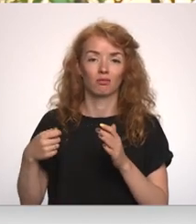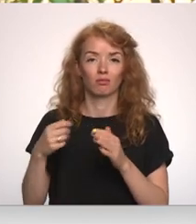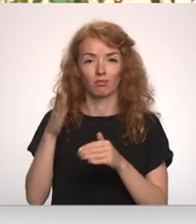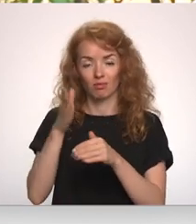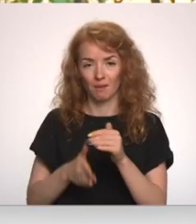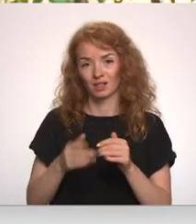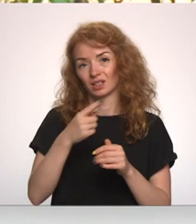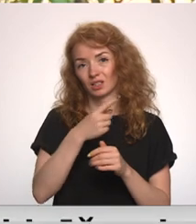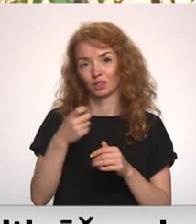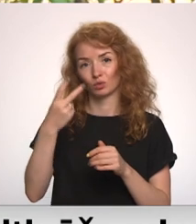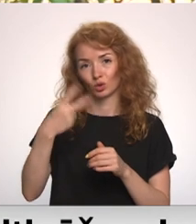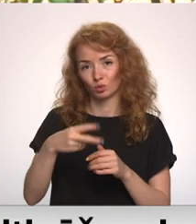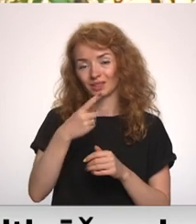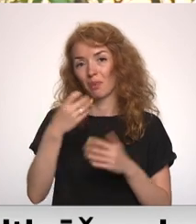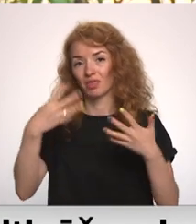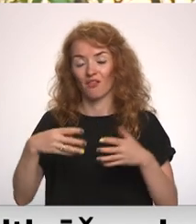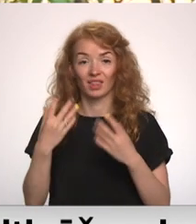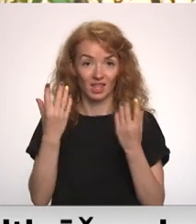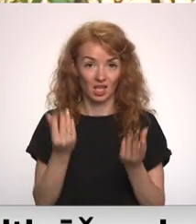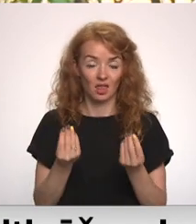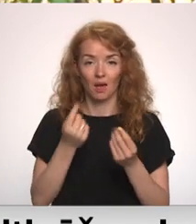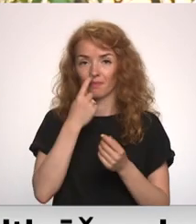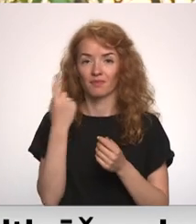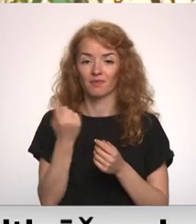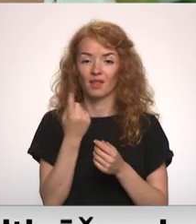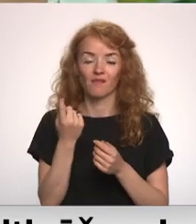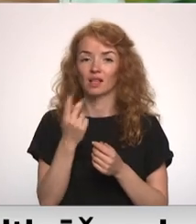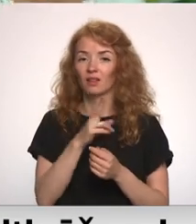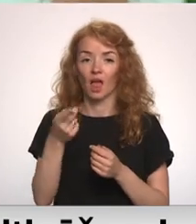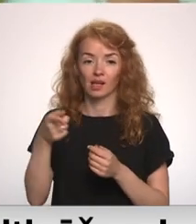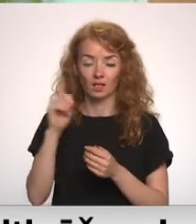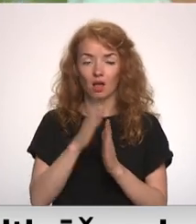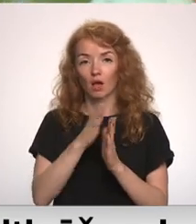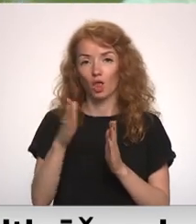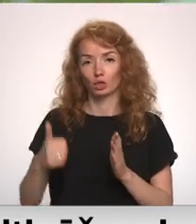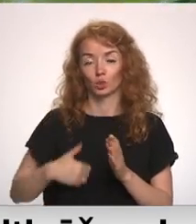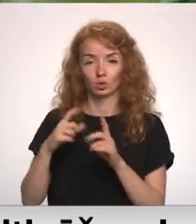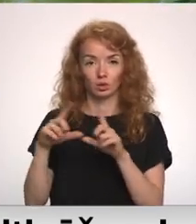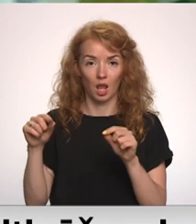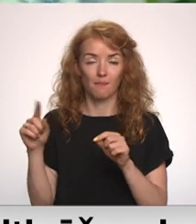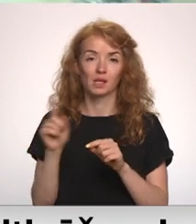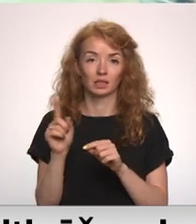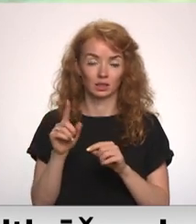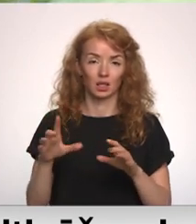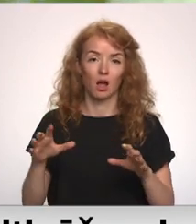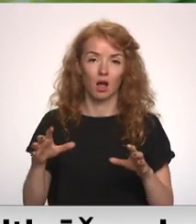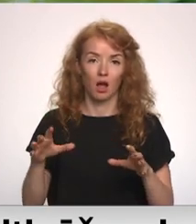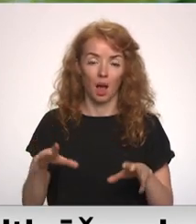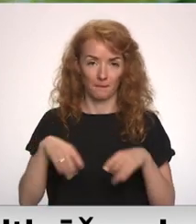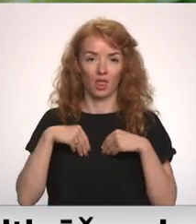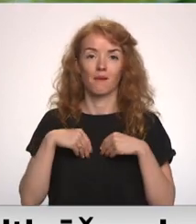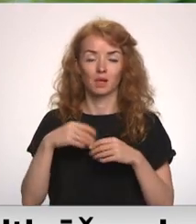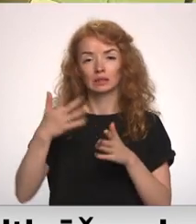tom 120 vai 90 dīnam, ka neviens jūs orā neaizliks. Kotras uzņēmējs ir apsaņēmis veikt